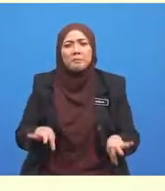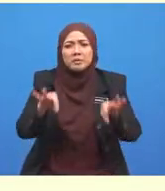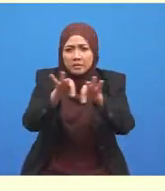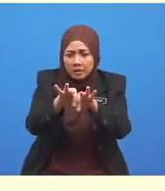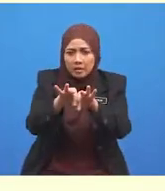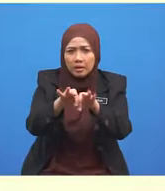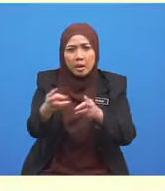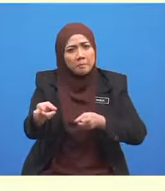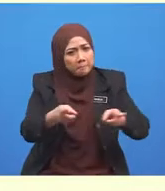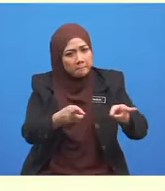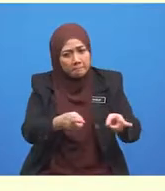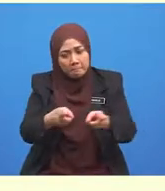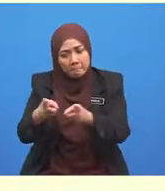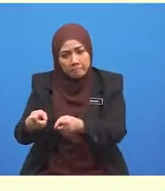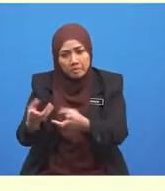berhemah.